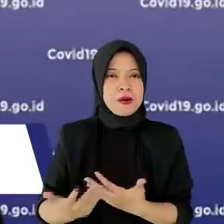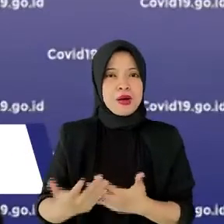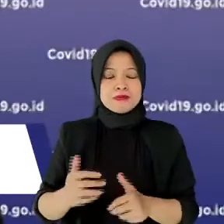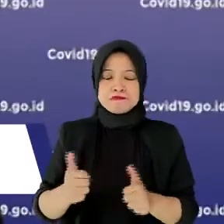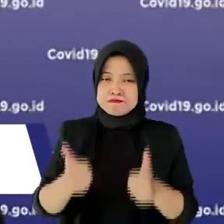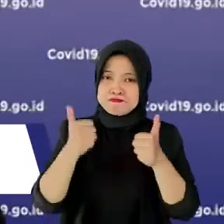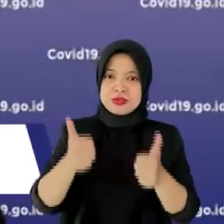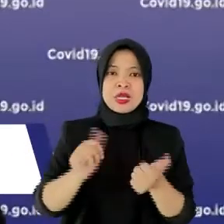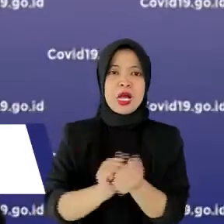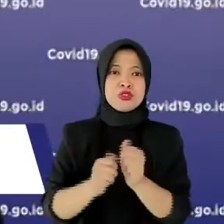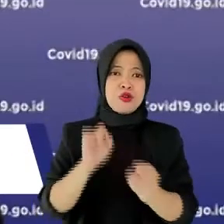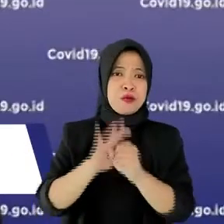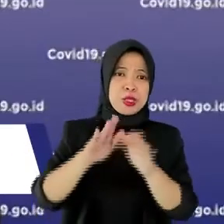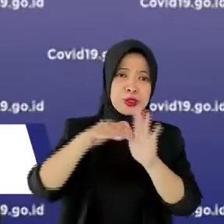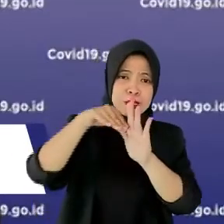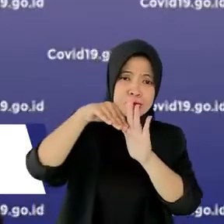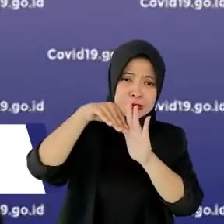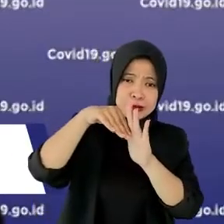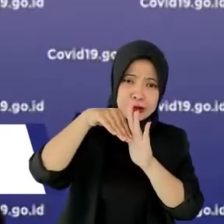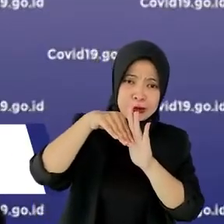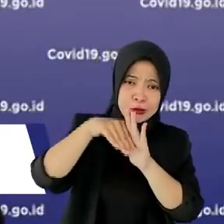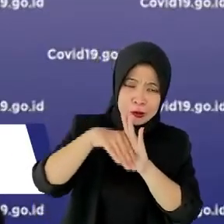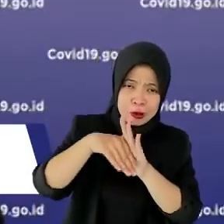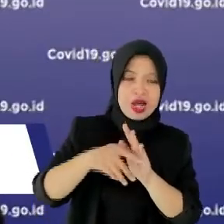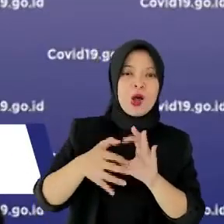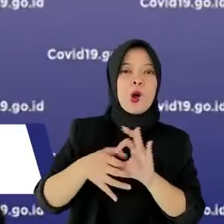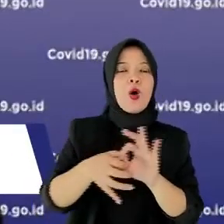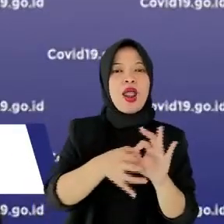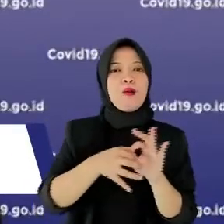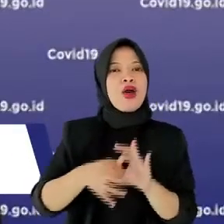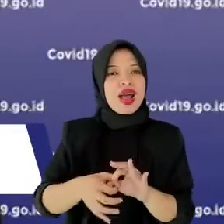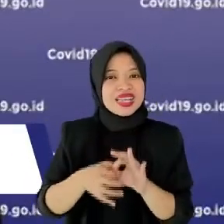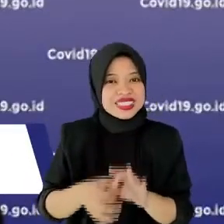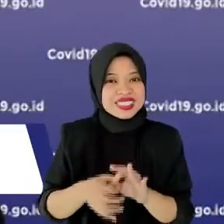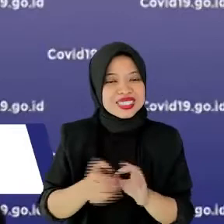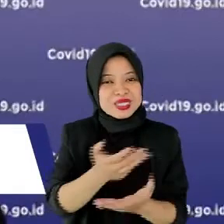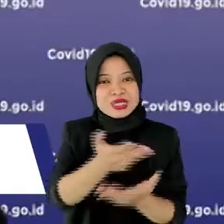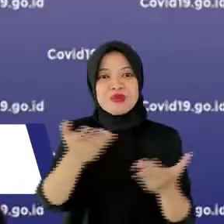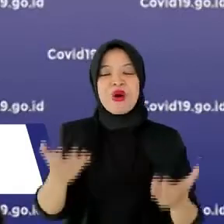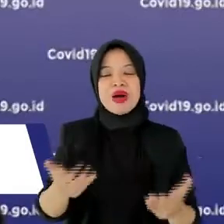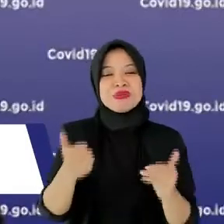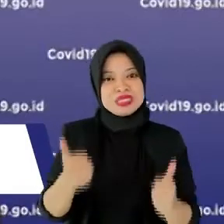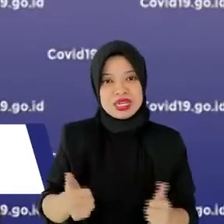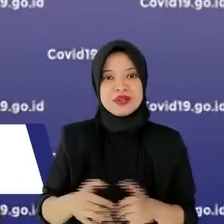mungkin tercipta penurunan kasus tanpa kolaborasi kerjasama dari seluruh